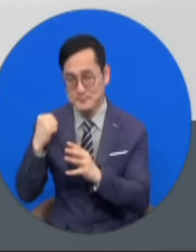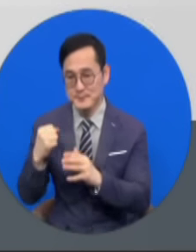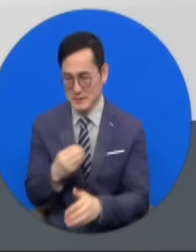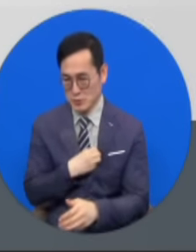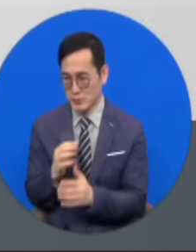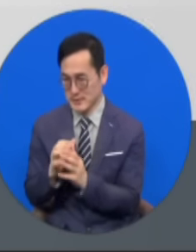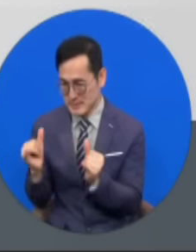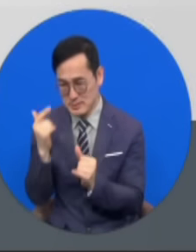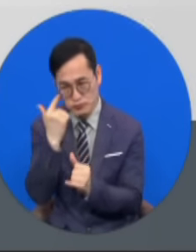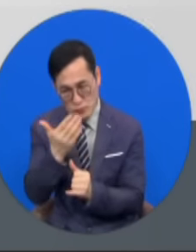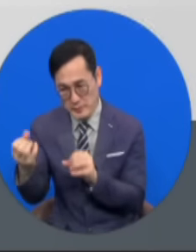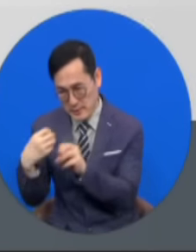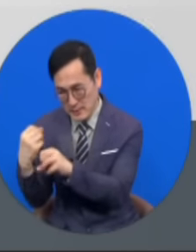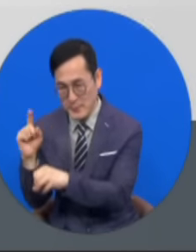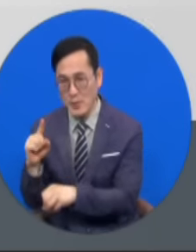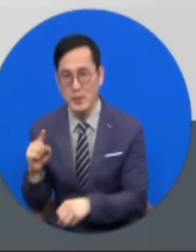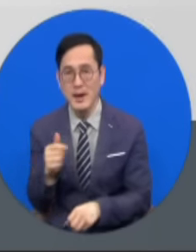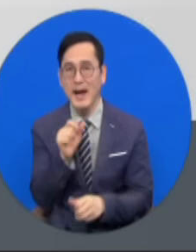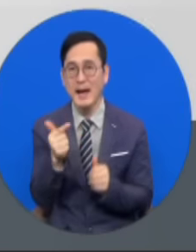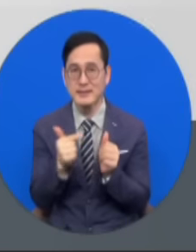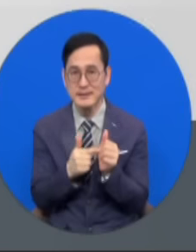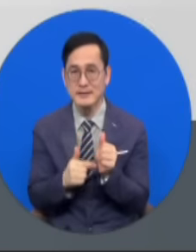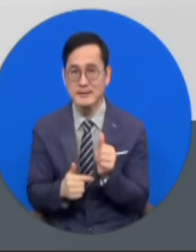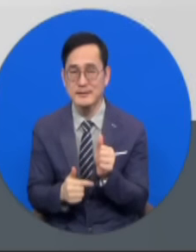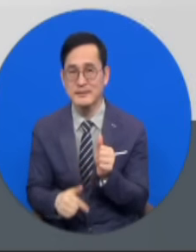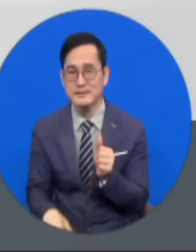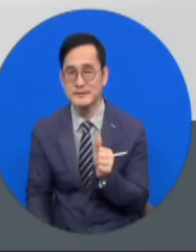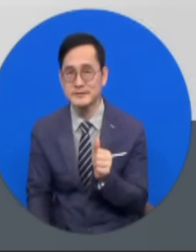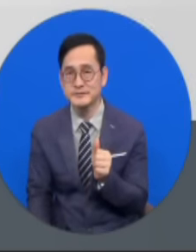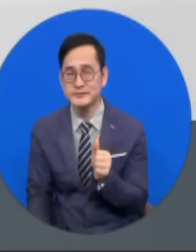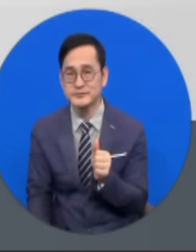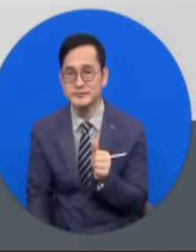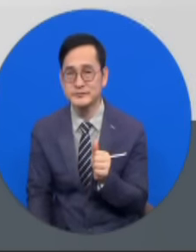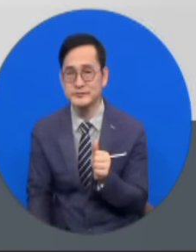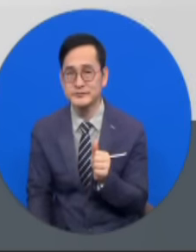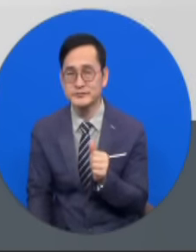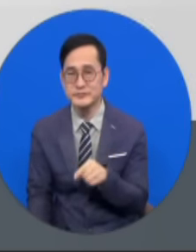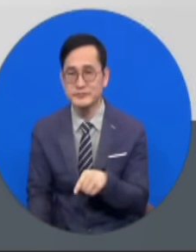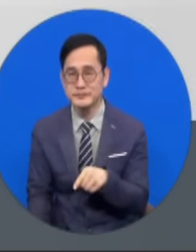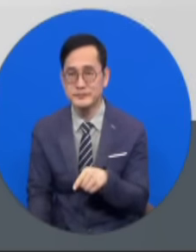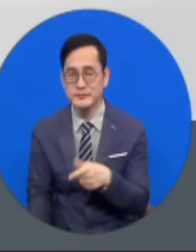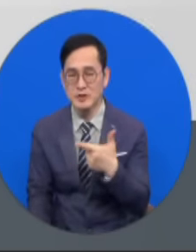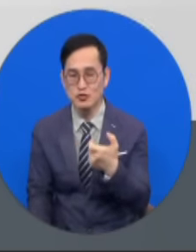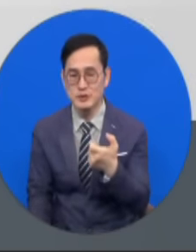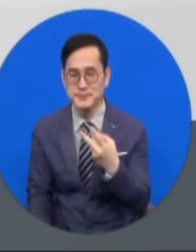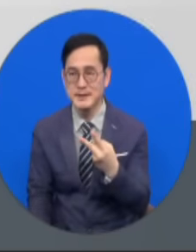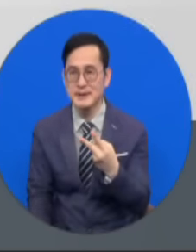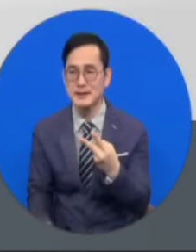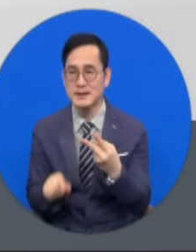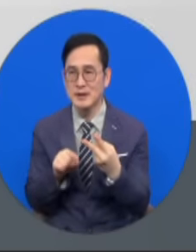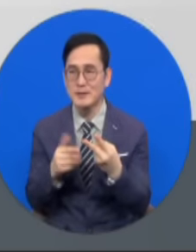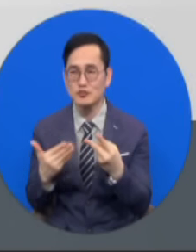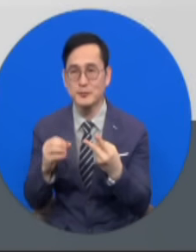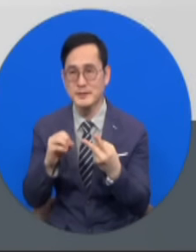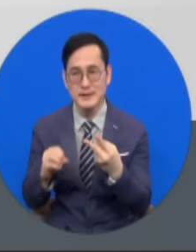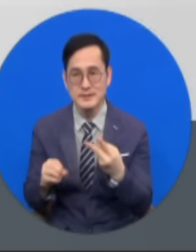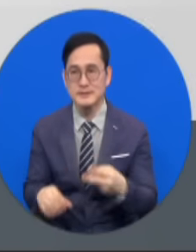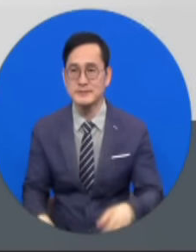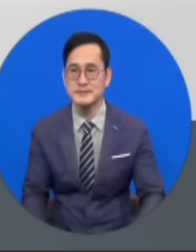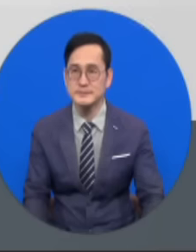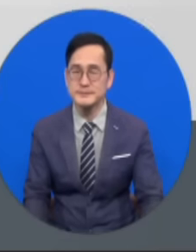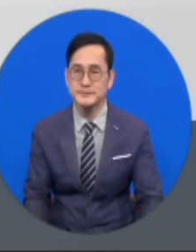결과입니다 한동 후보가 같은 여론조사에서 국민 지지층 응답만 따로 봤더니 62.9%